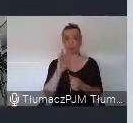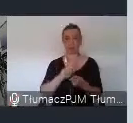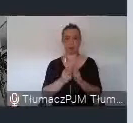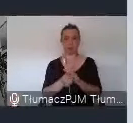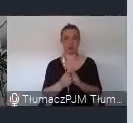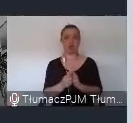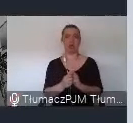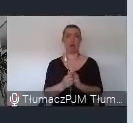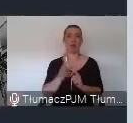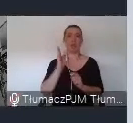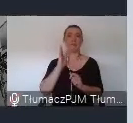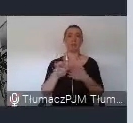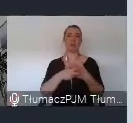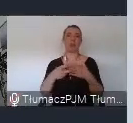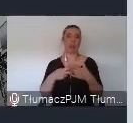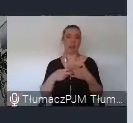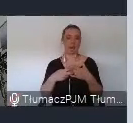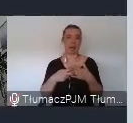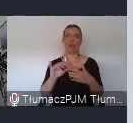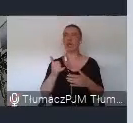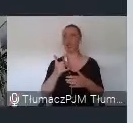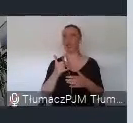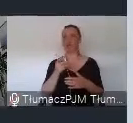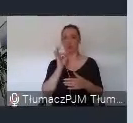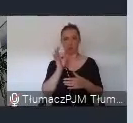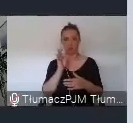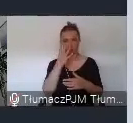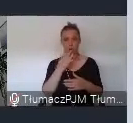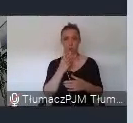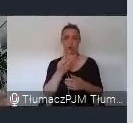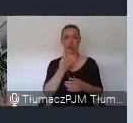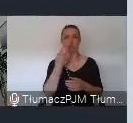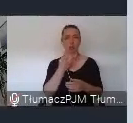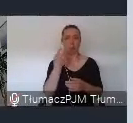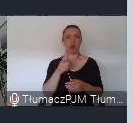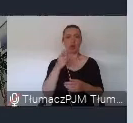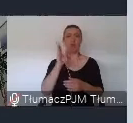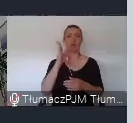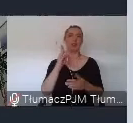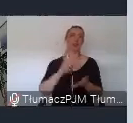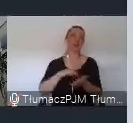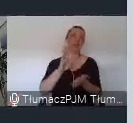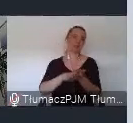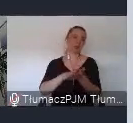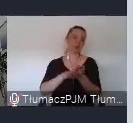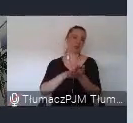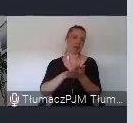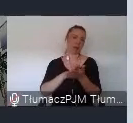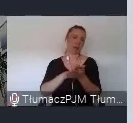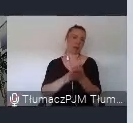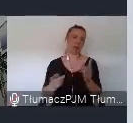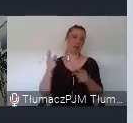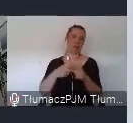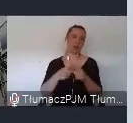spodziewać, że będzie badana jakość ciepła dostarczonego do budynku. Na tej podstawie może być ustalane w postaci jakichś opłat czy podatków